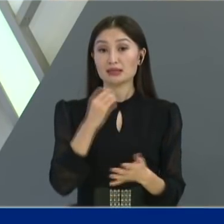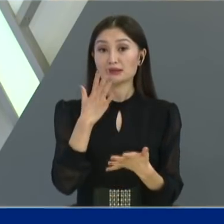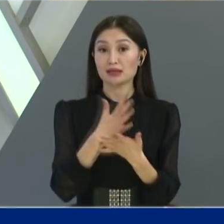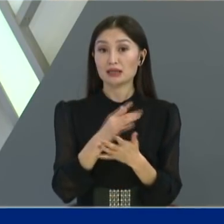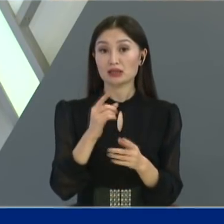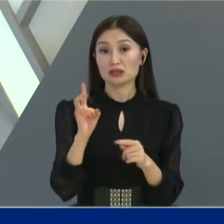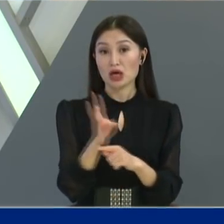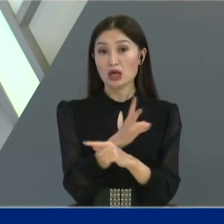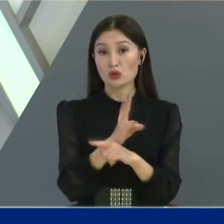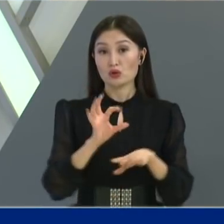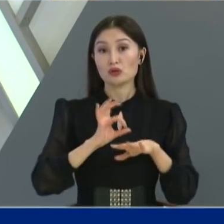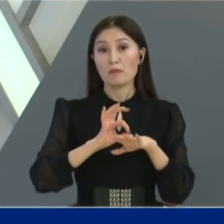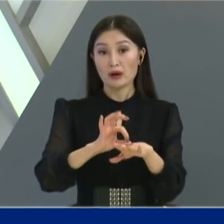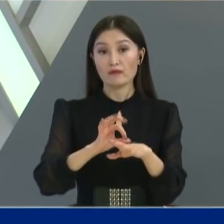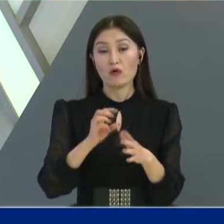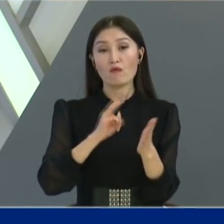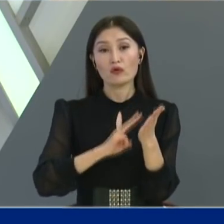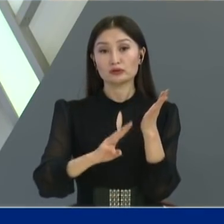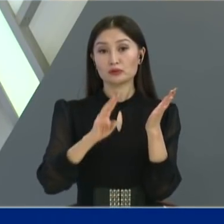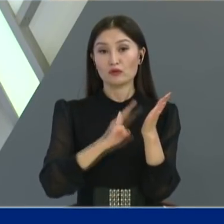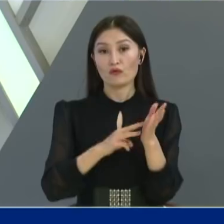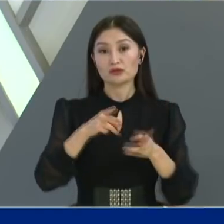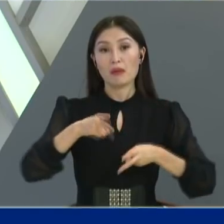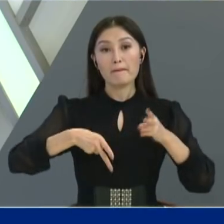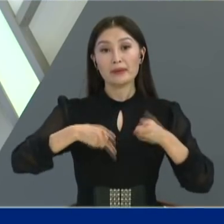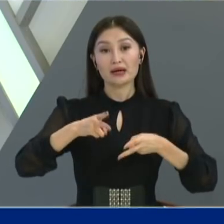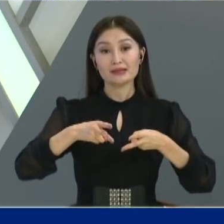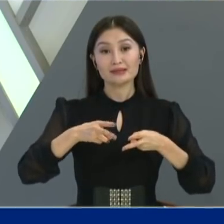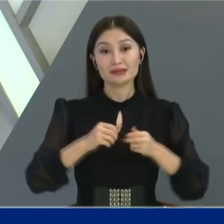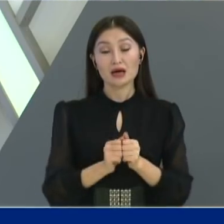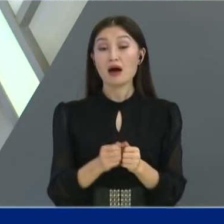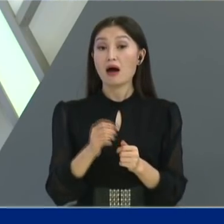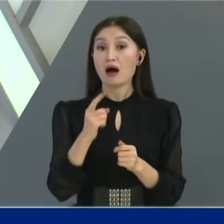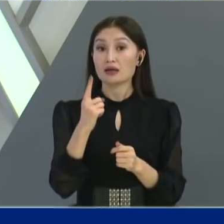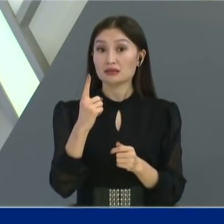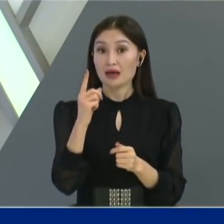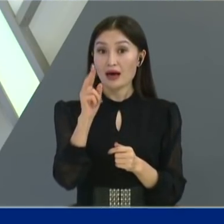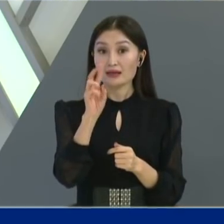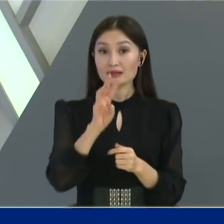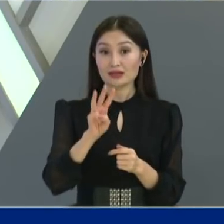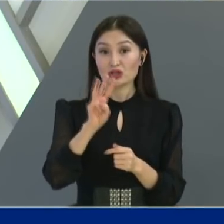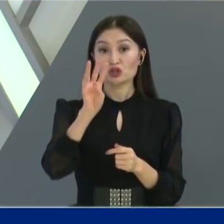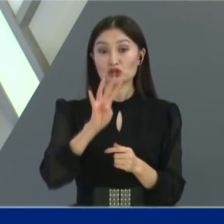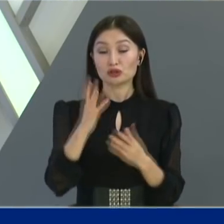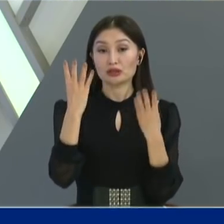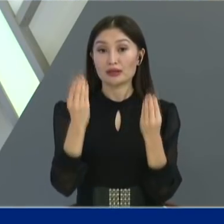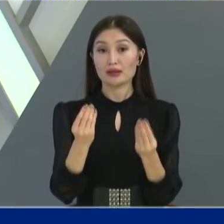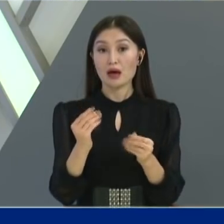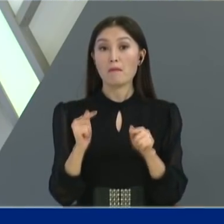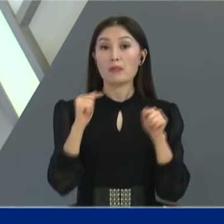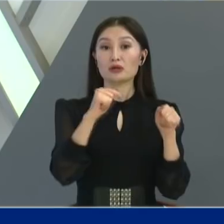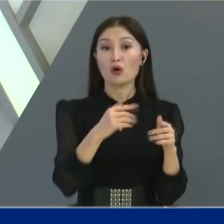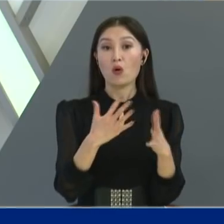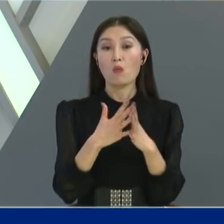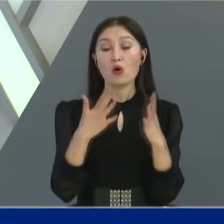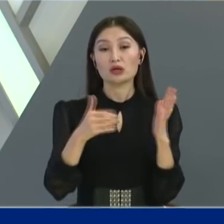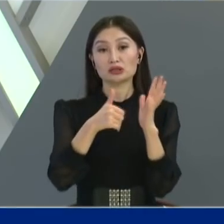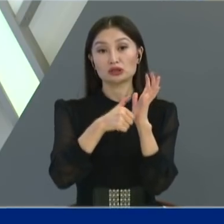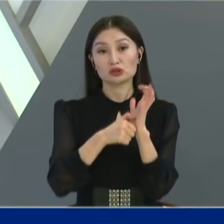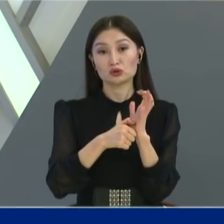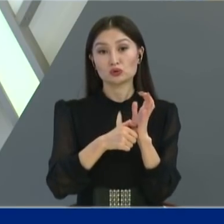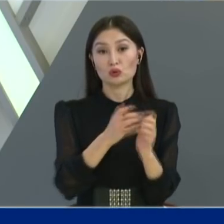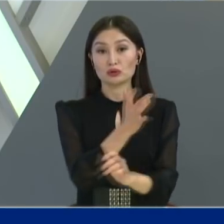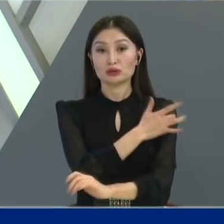ночь проведено 88 операций, а за 3-4 дня поступило более 600